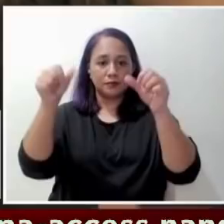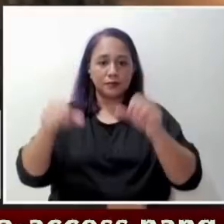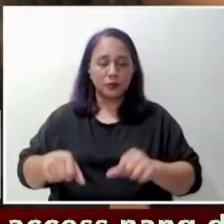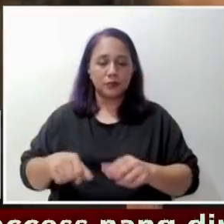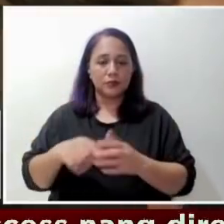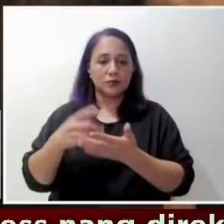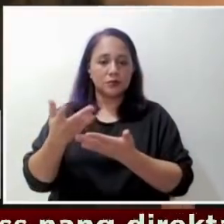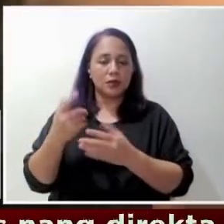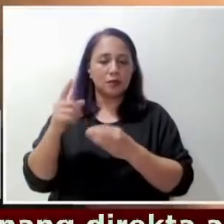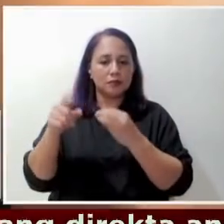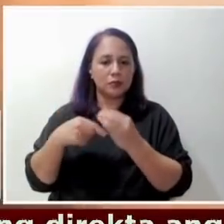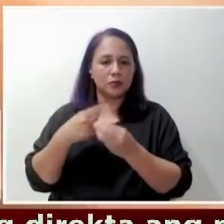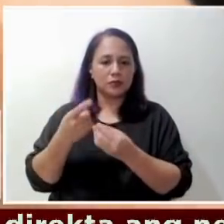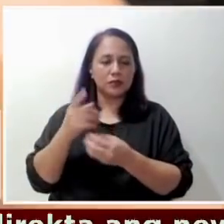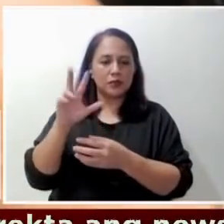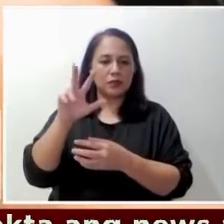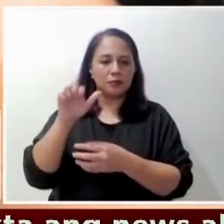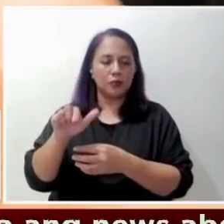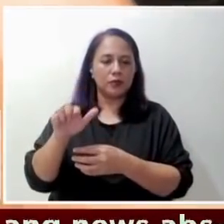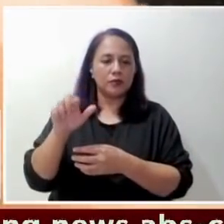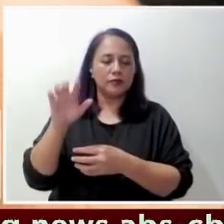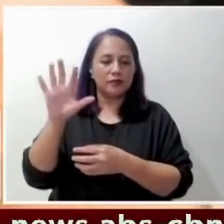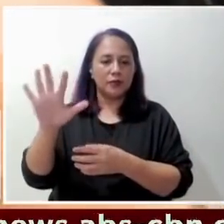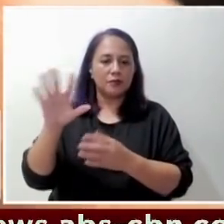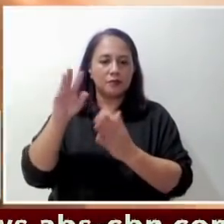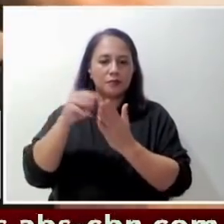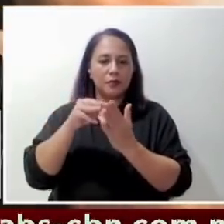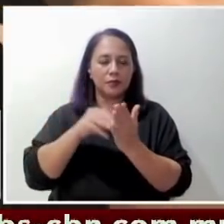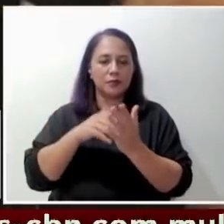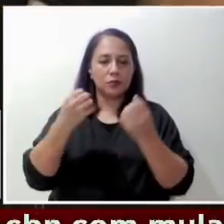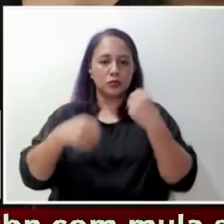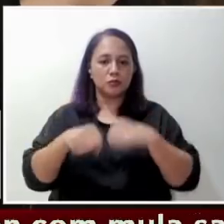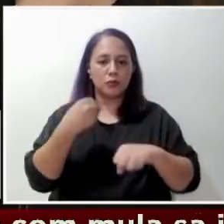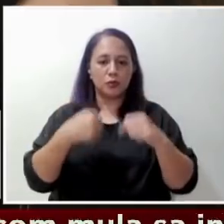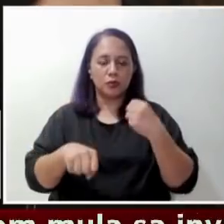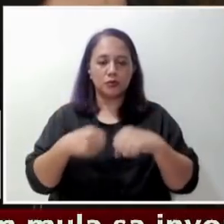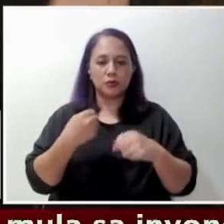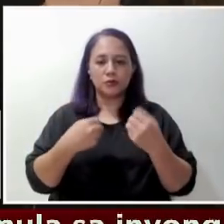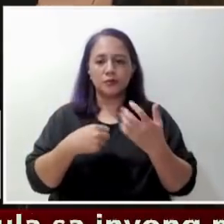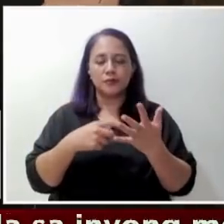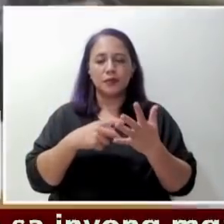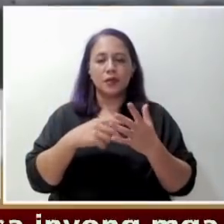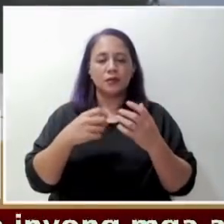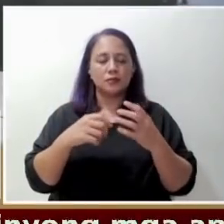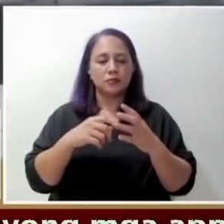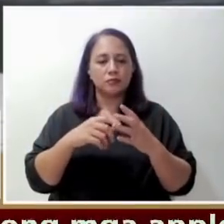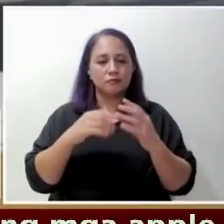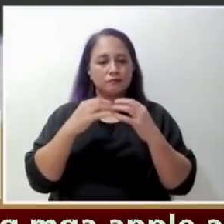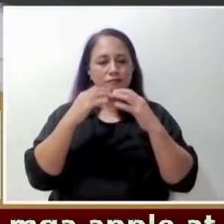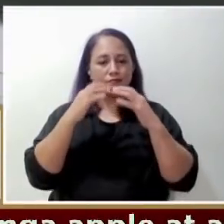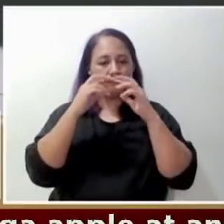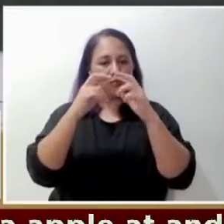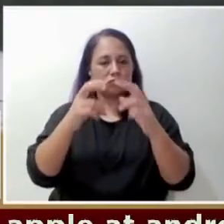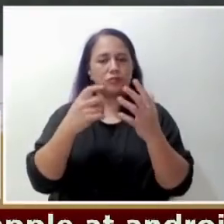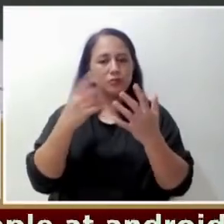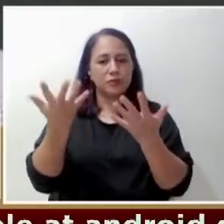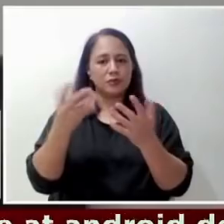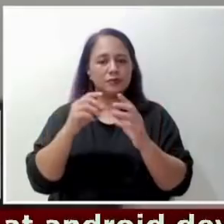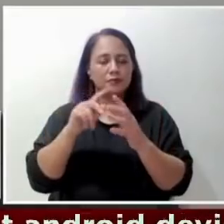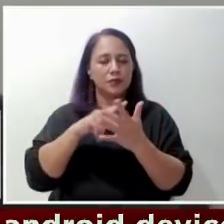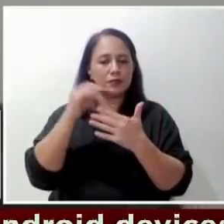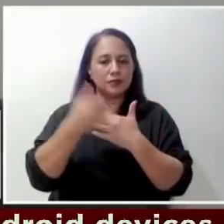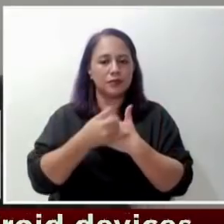sa umano'y 3.5 billion peso sports complex na proyekto umano ng senador sa Sarangani. Ayon kay Pacquiao,